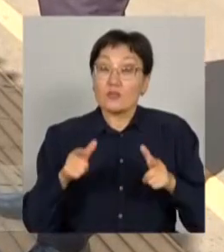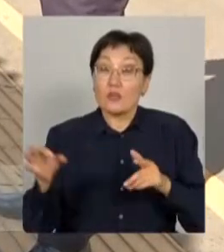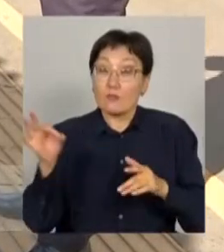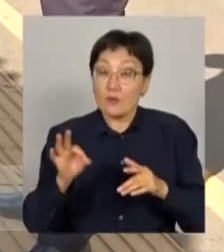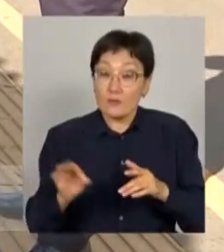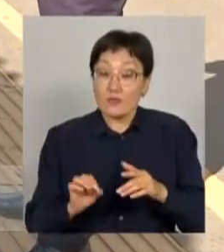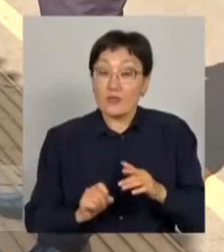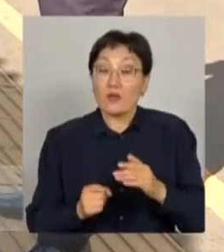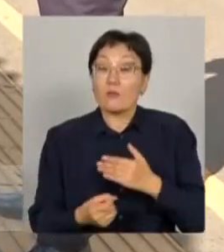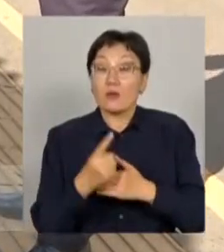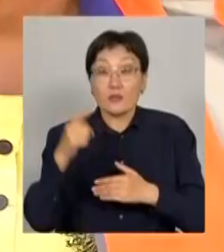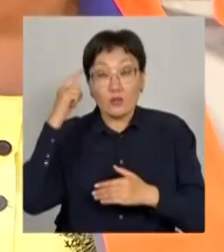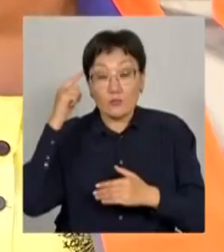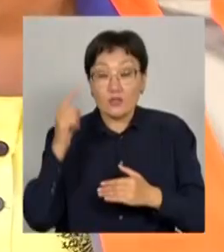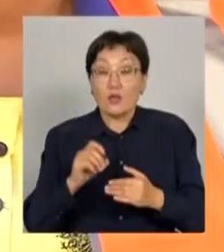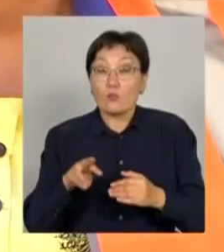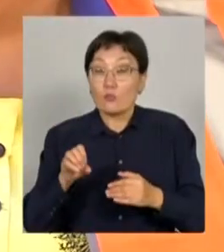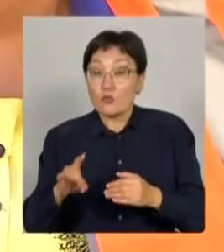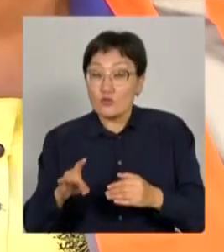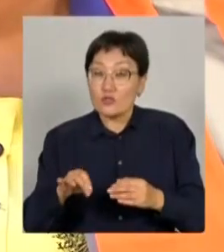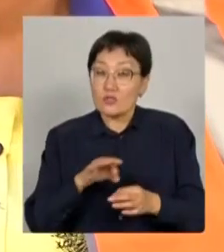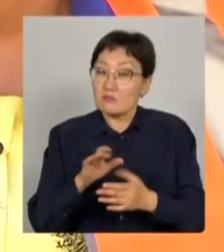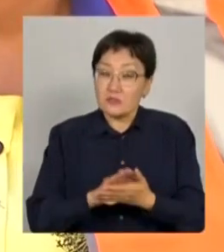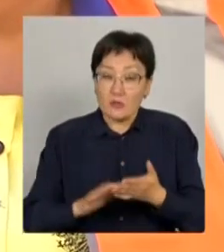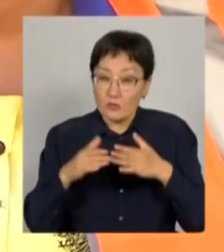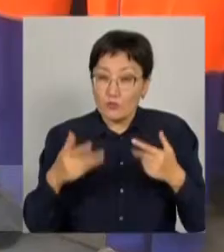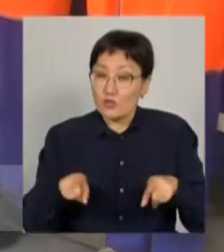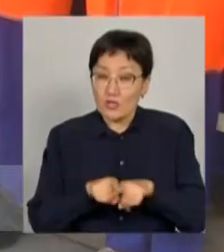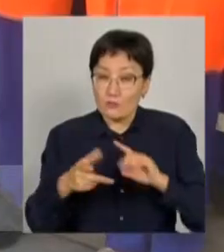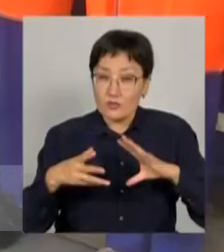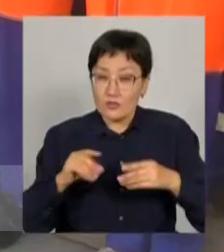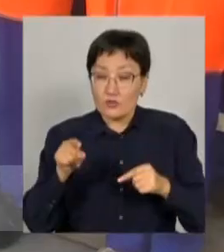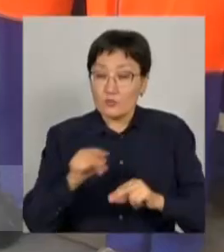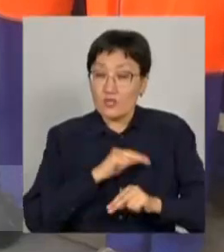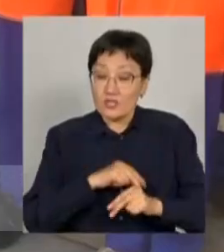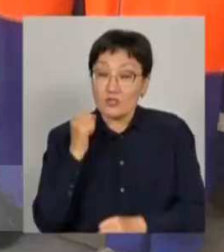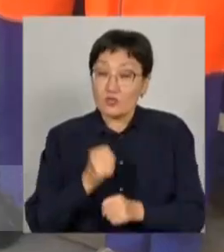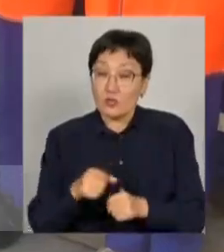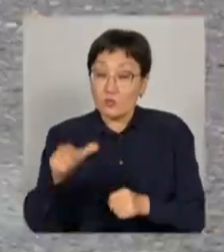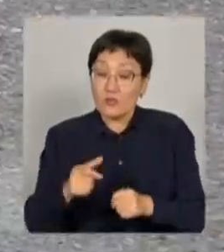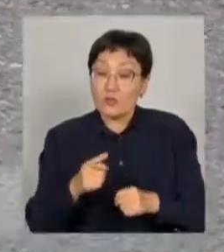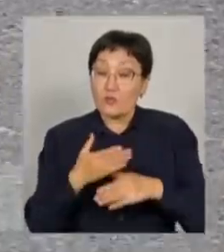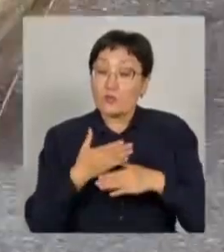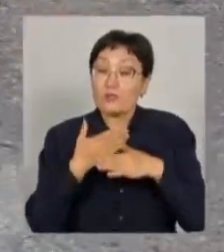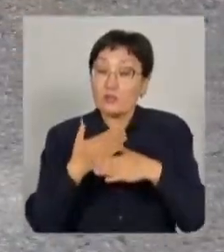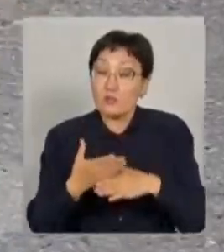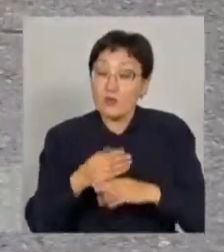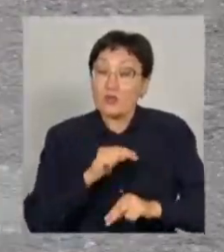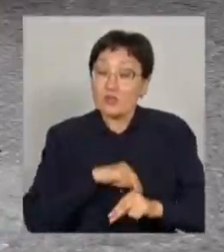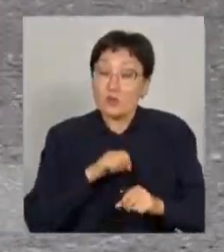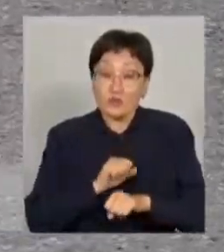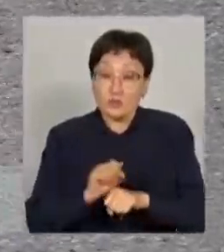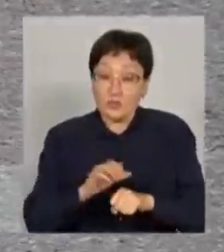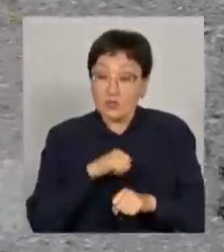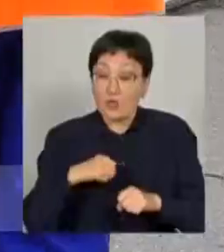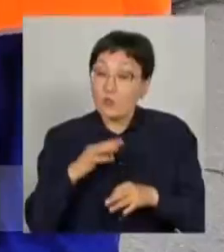ой. Аумақта шашылып жатқан қоқыс артық жатқан дүние жоқ. Мұндай нәтиже сонда істейтін жұмыскерлердің жемісі. Олардың қызметі тоқтамай.